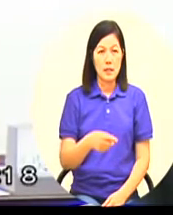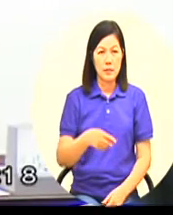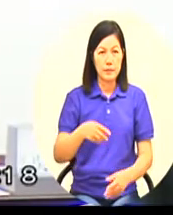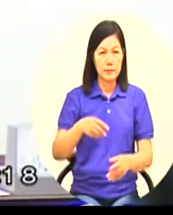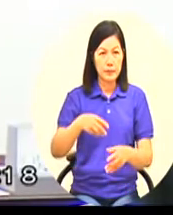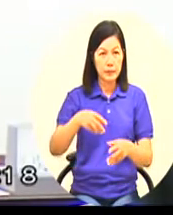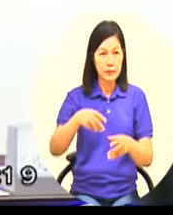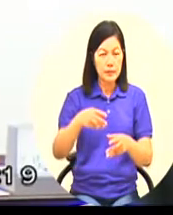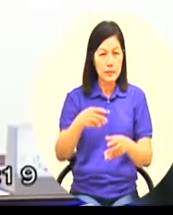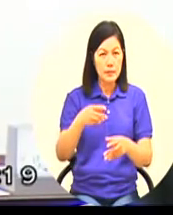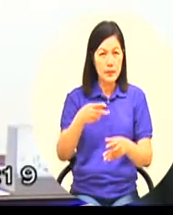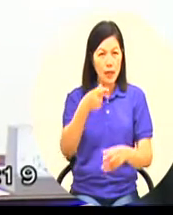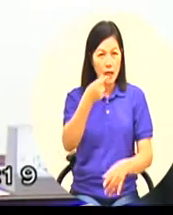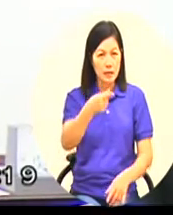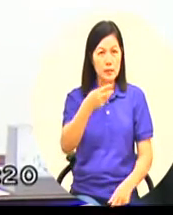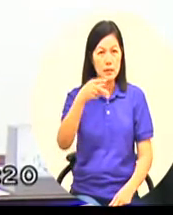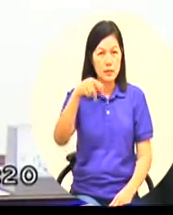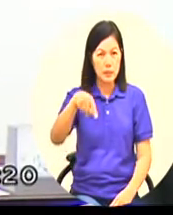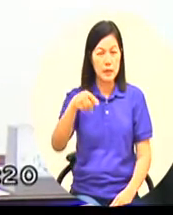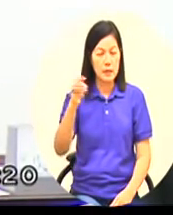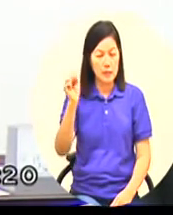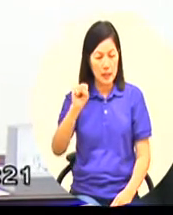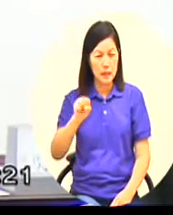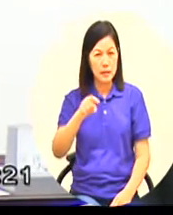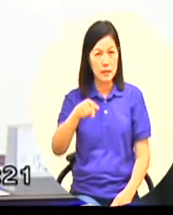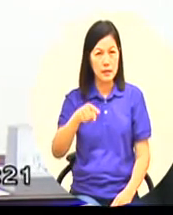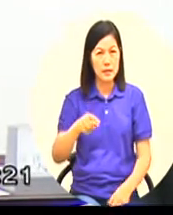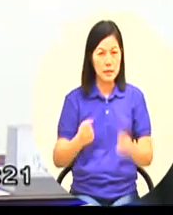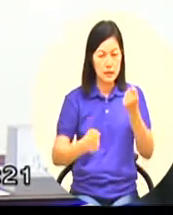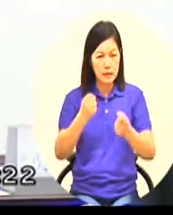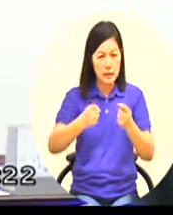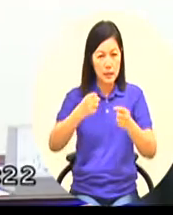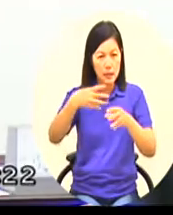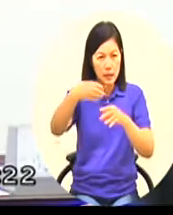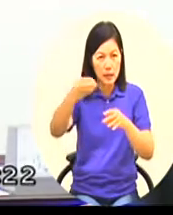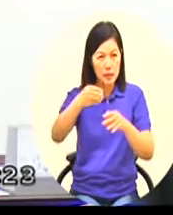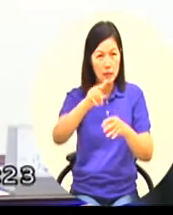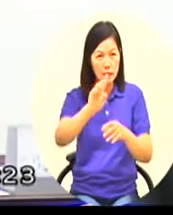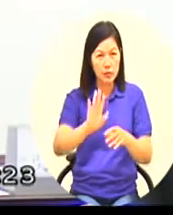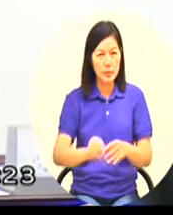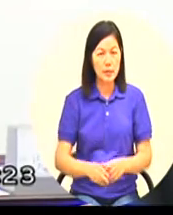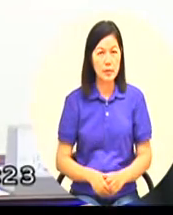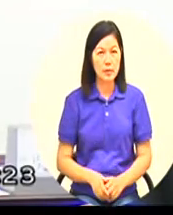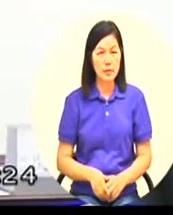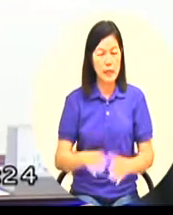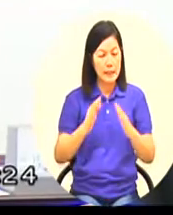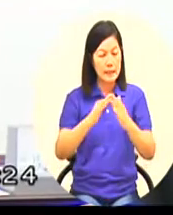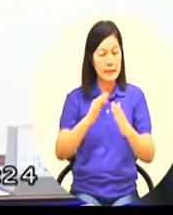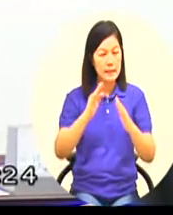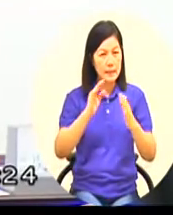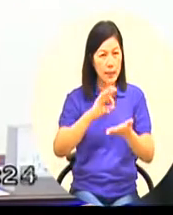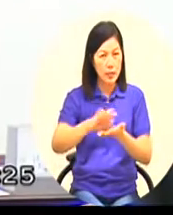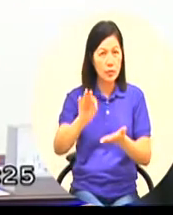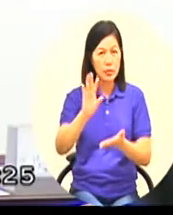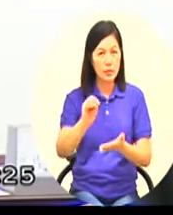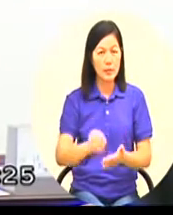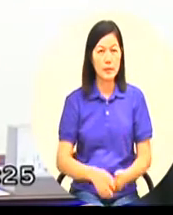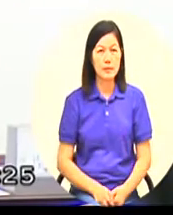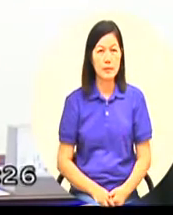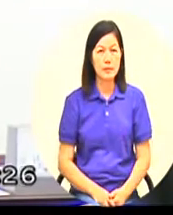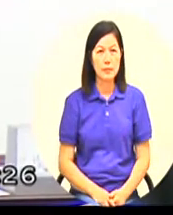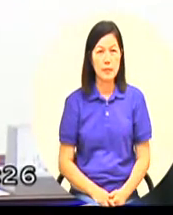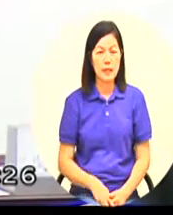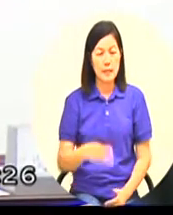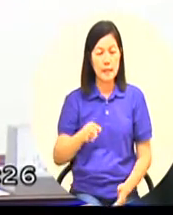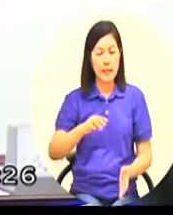控的这个方式，你的车是不是一定是在家用的，如何证明你全部都是家用的这个部分。那另外我也建